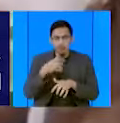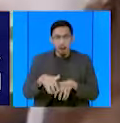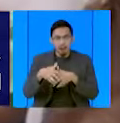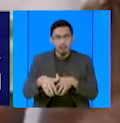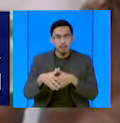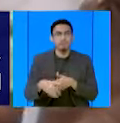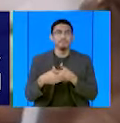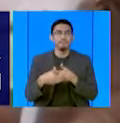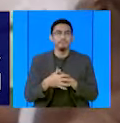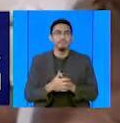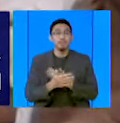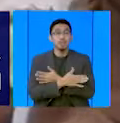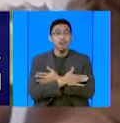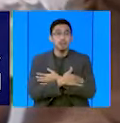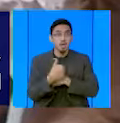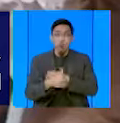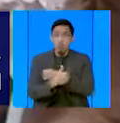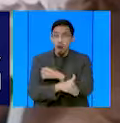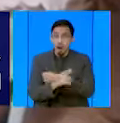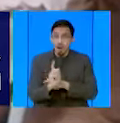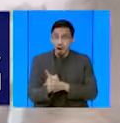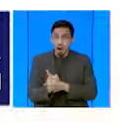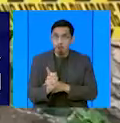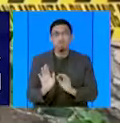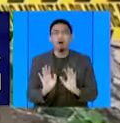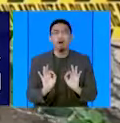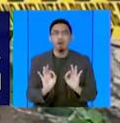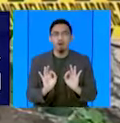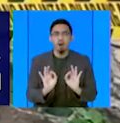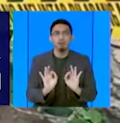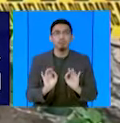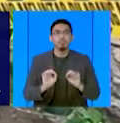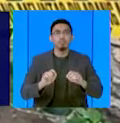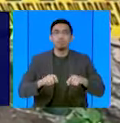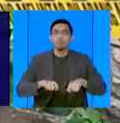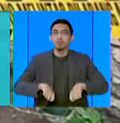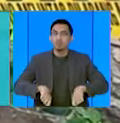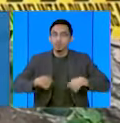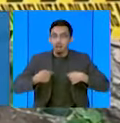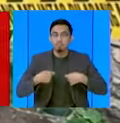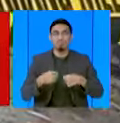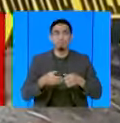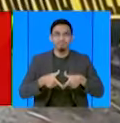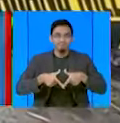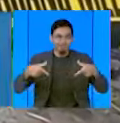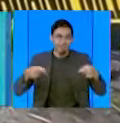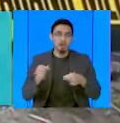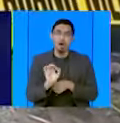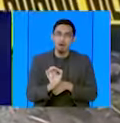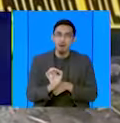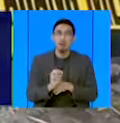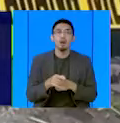luka-luka gak, Bu? Katanya gak ada luka. Katanya gak ada luka. Celana dalam udah gak pakai. Usai menemukan jasad korban, pelaku